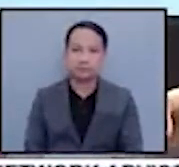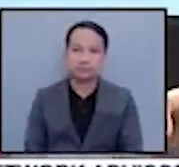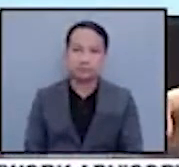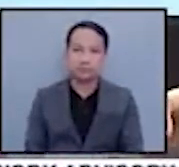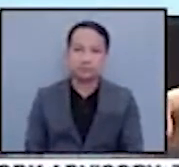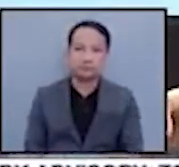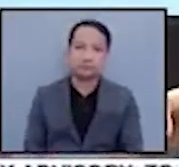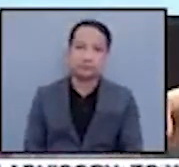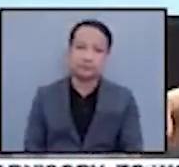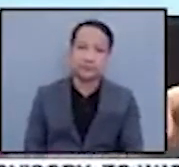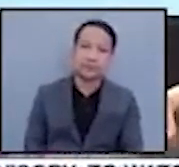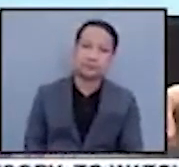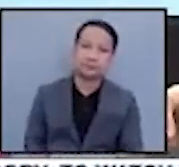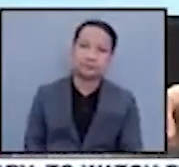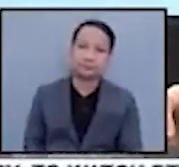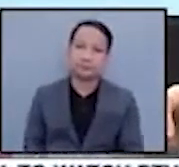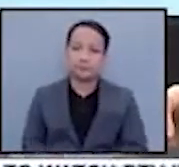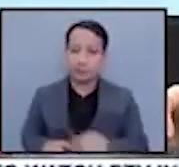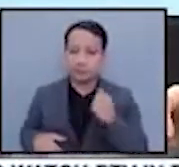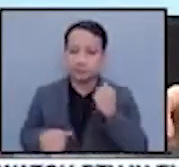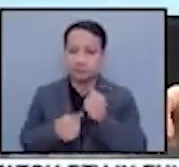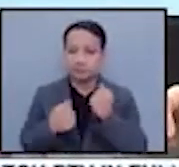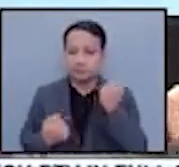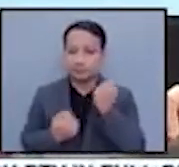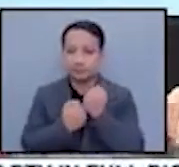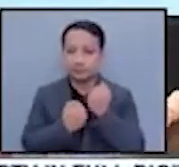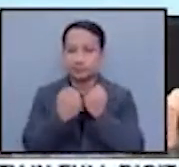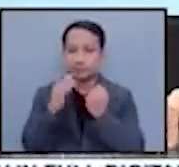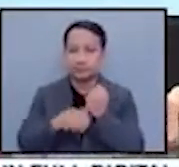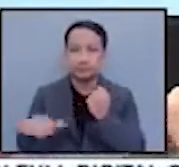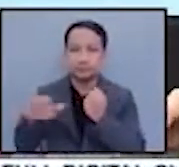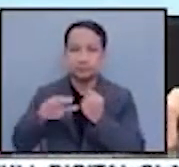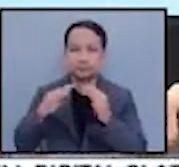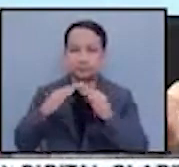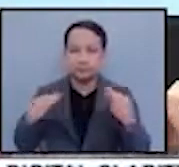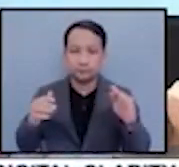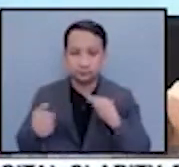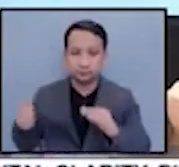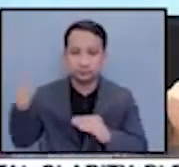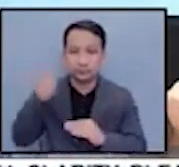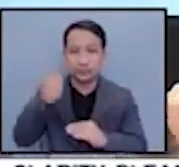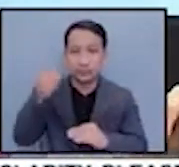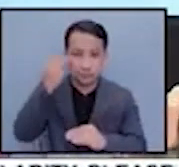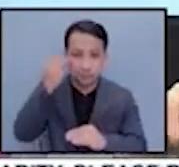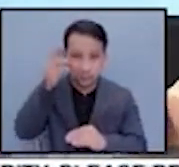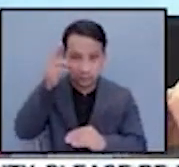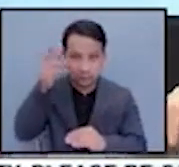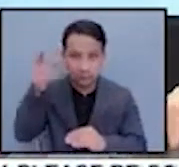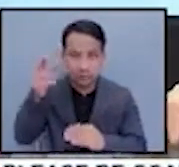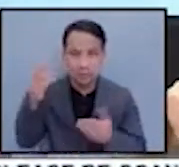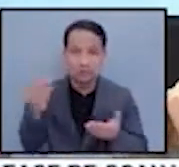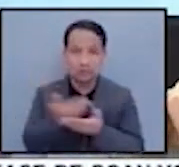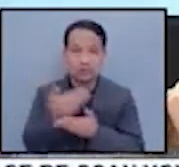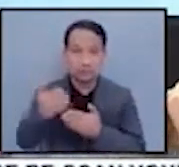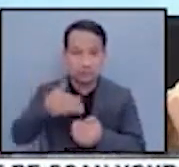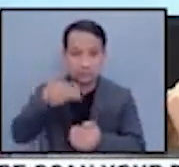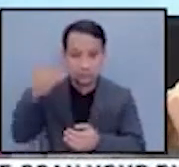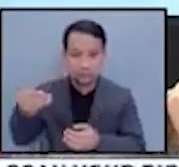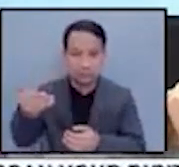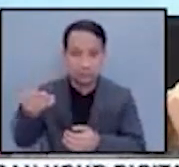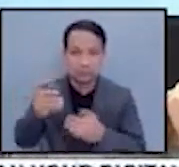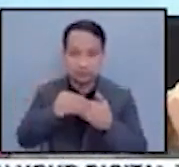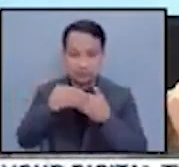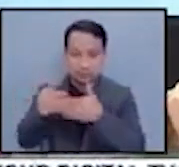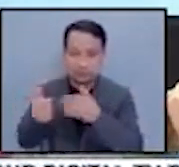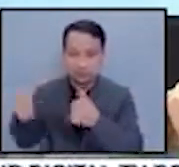Suportado rin ni dating Pangulong Gloria Macapagal Arroyo si House Majority Leader Martin Romualdez bilang susunod na pinuno ng Kamara. Una